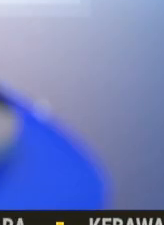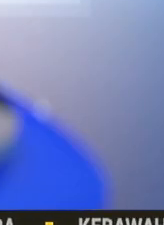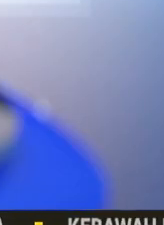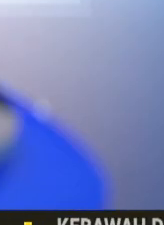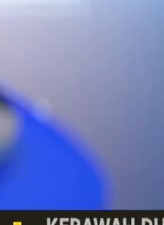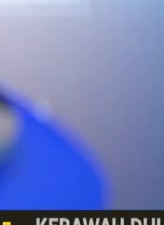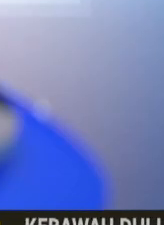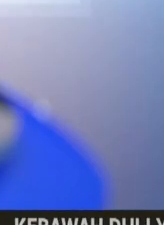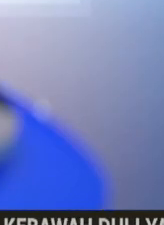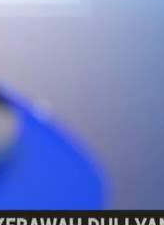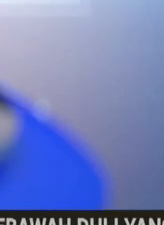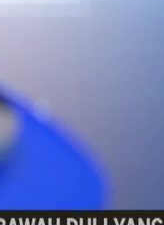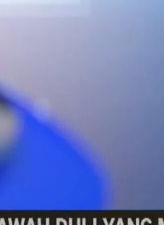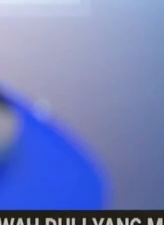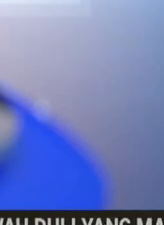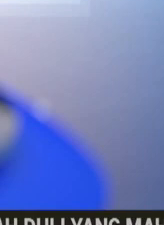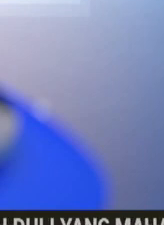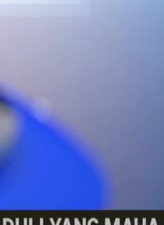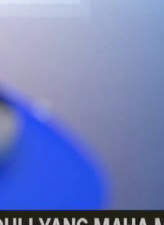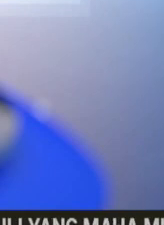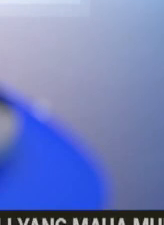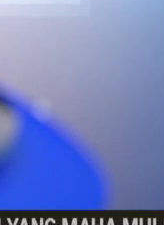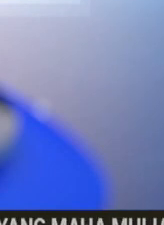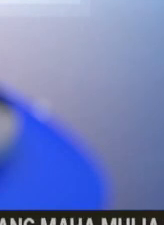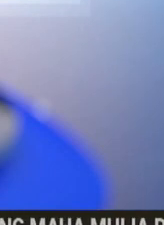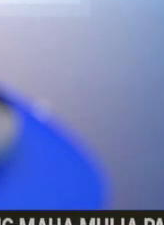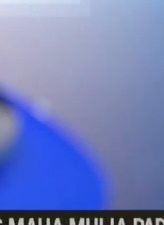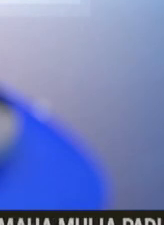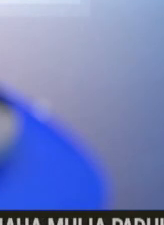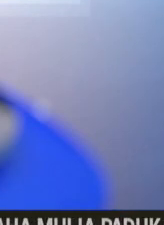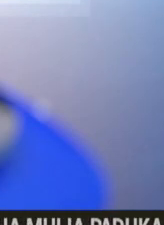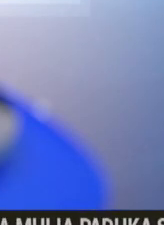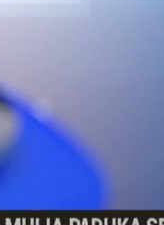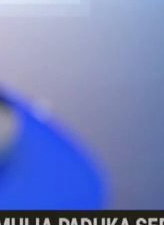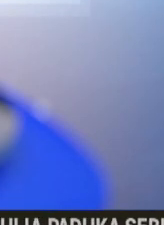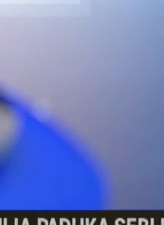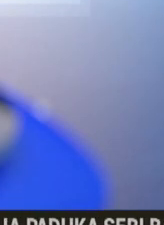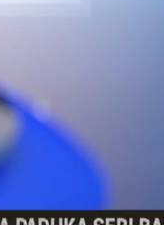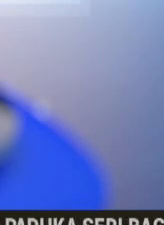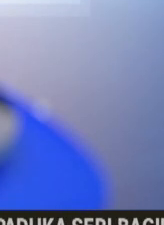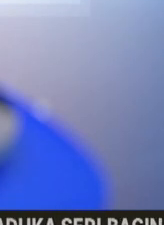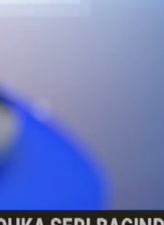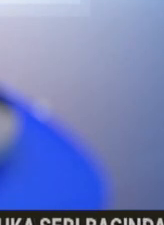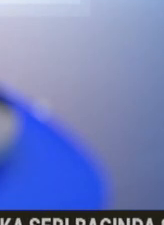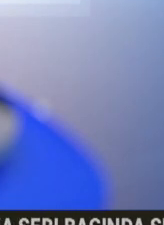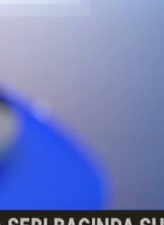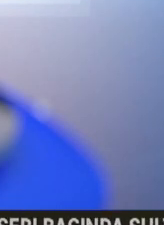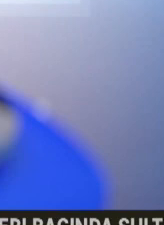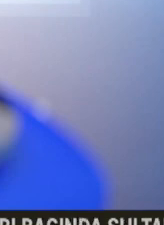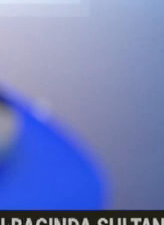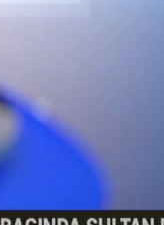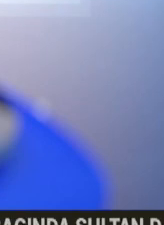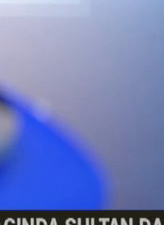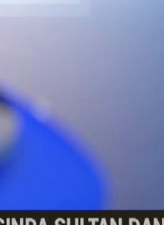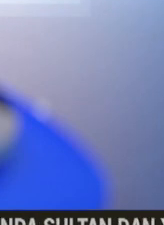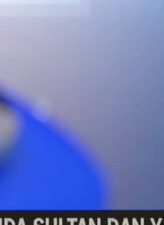beralih ke berita sukan kejohanan lumba Perahu tradisional kebangsaan kali ke-27 2022 yang